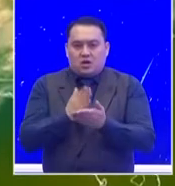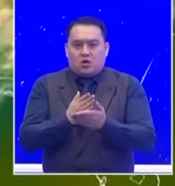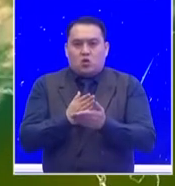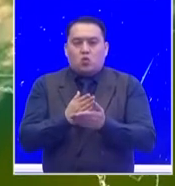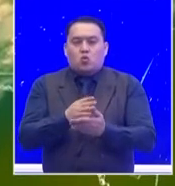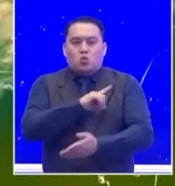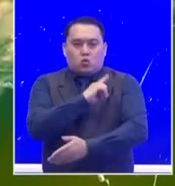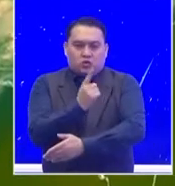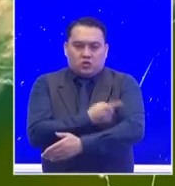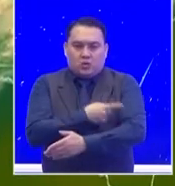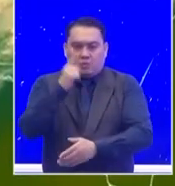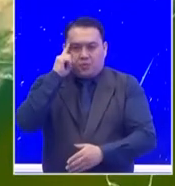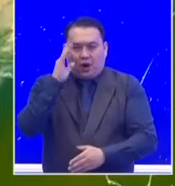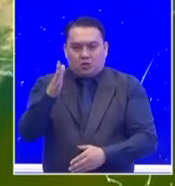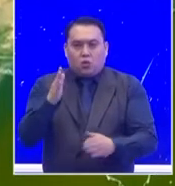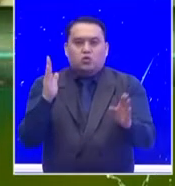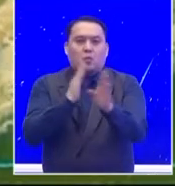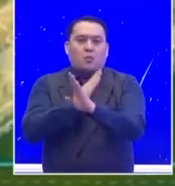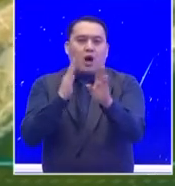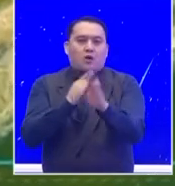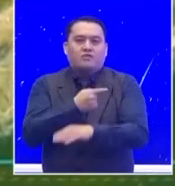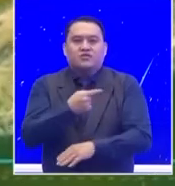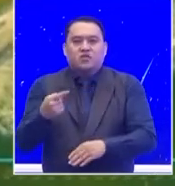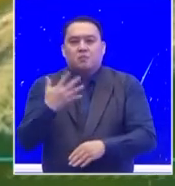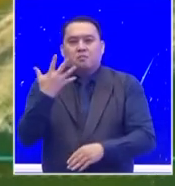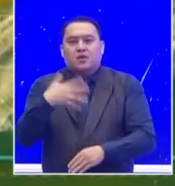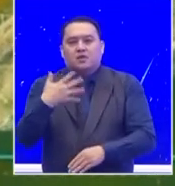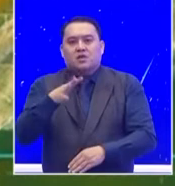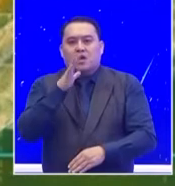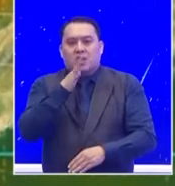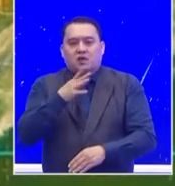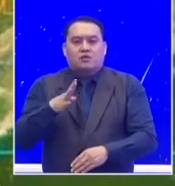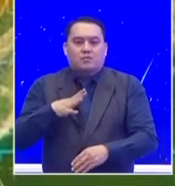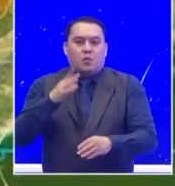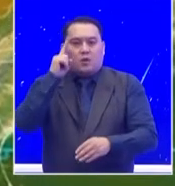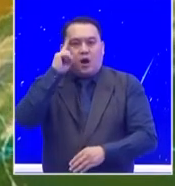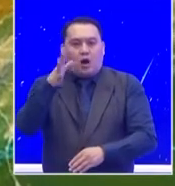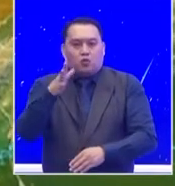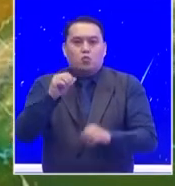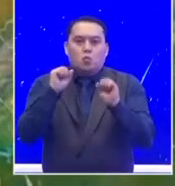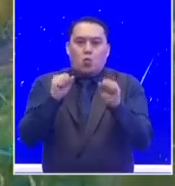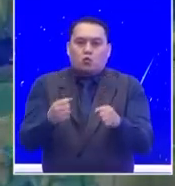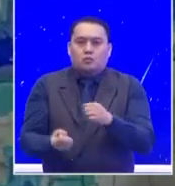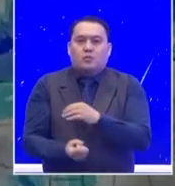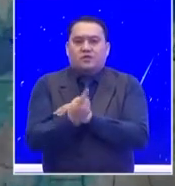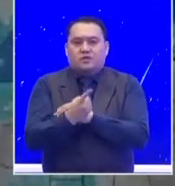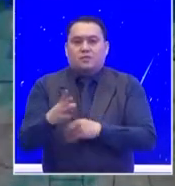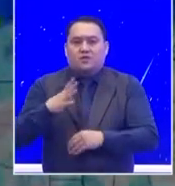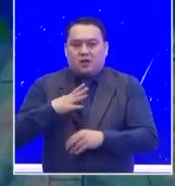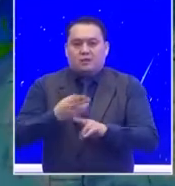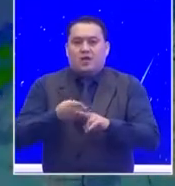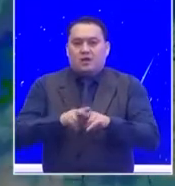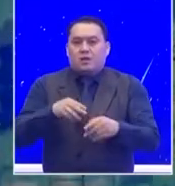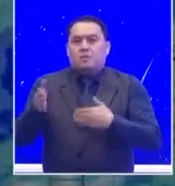из усилий в прогнозировании погоды. В течение 50 лет экстремальные прогнозы погоды могут